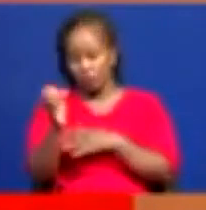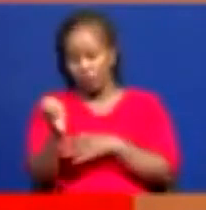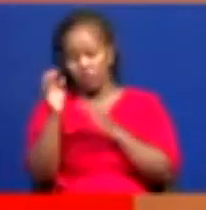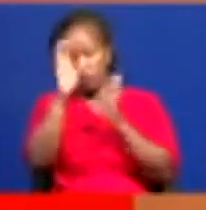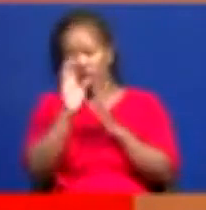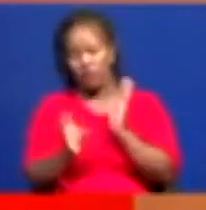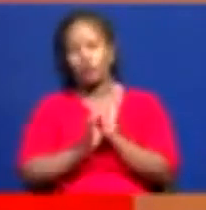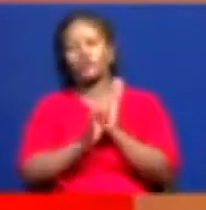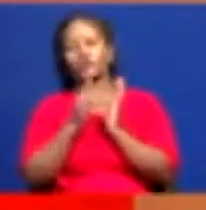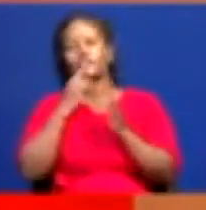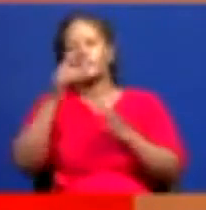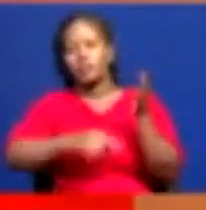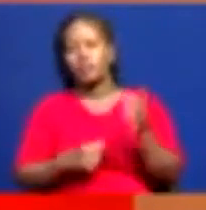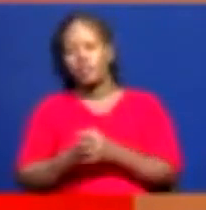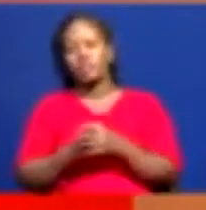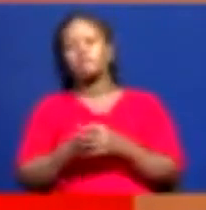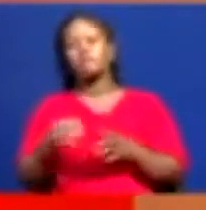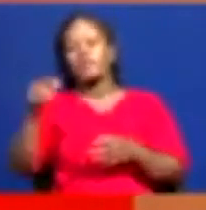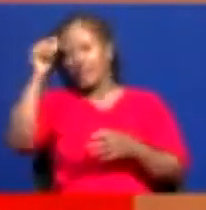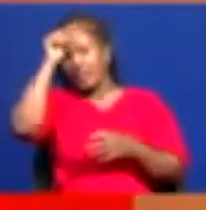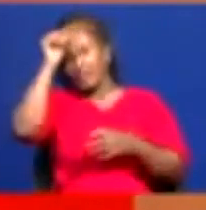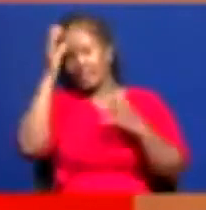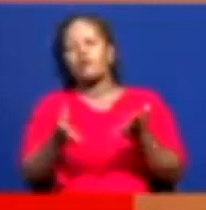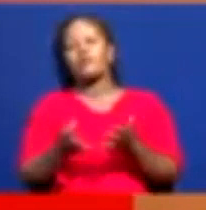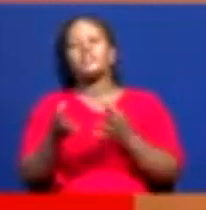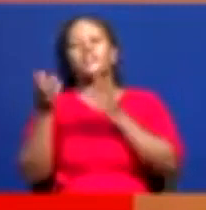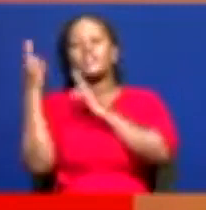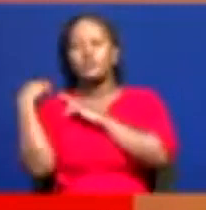kinasema serikali iko na haki ama obligation